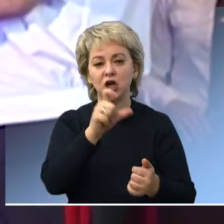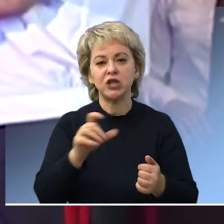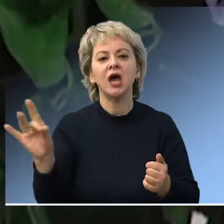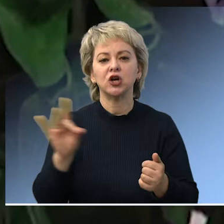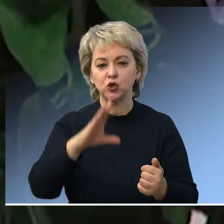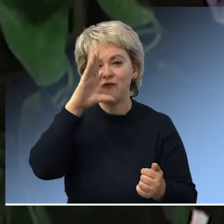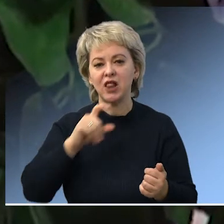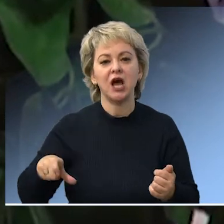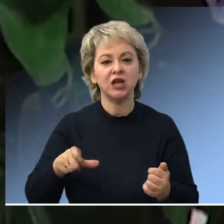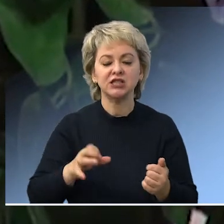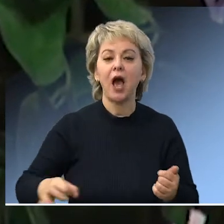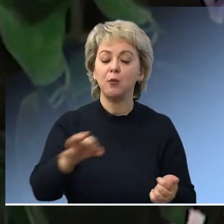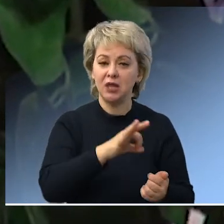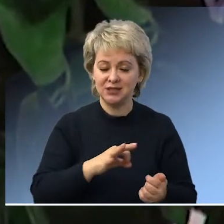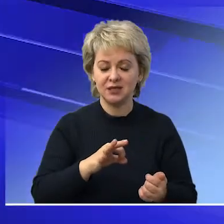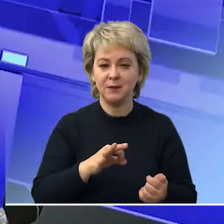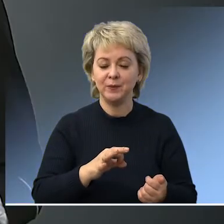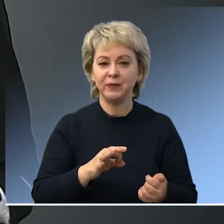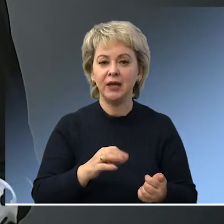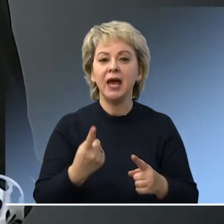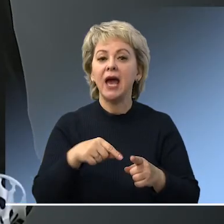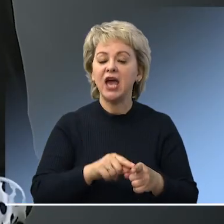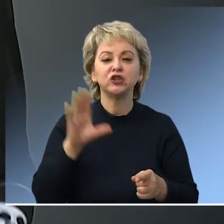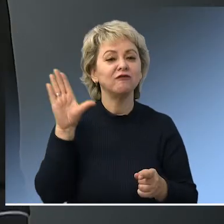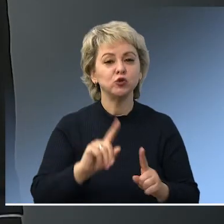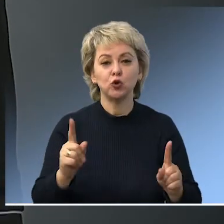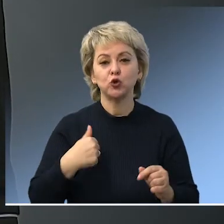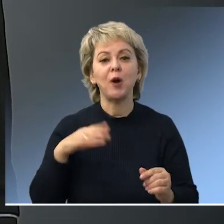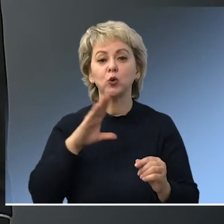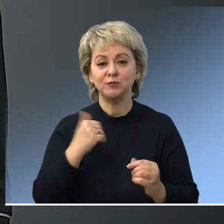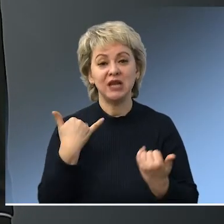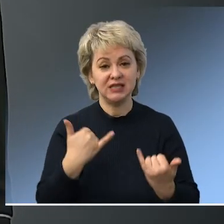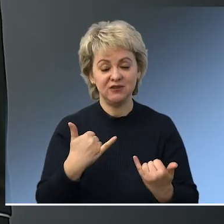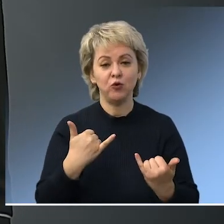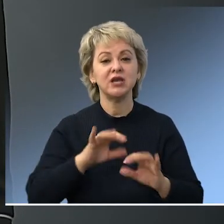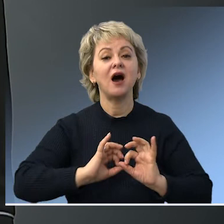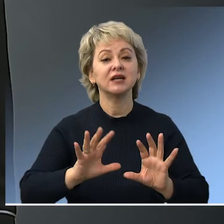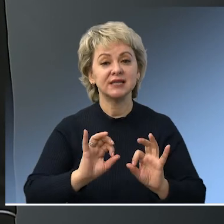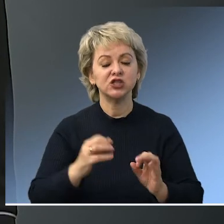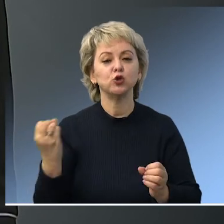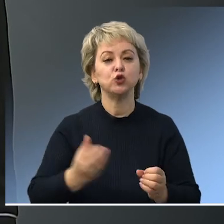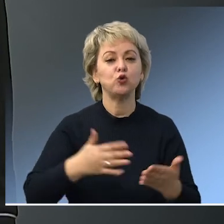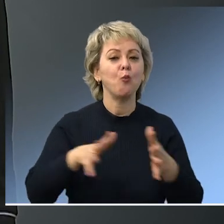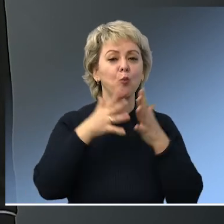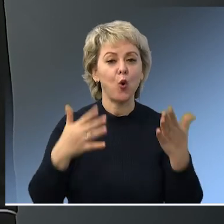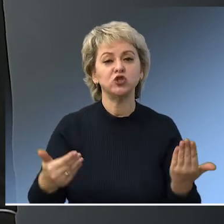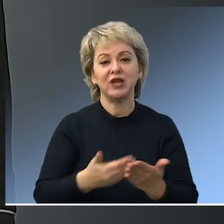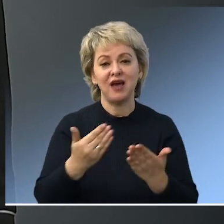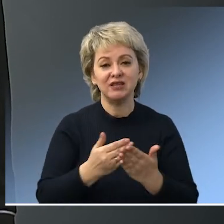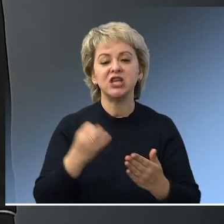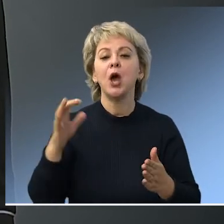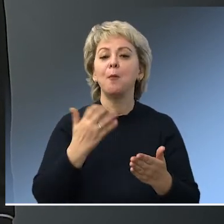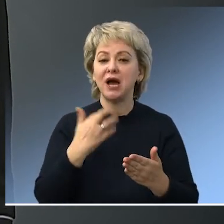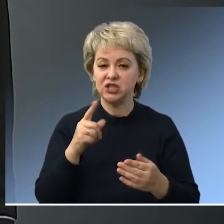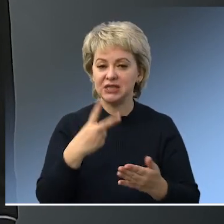жителей Ростовской и Волгоградской областей. Это все, что мы успели вам сегодня рассказать. Еще больше новостей